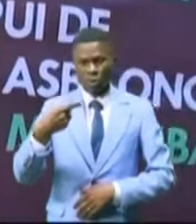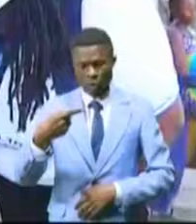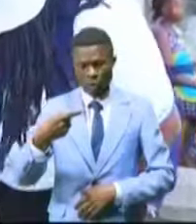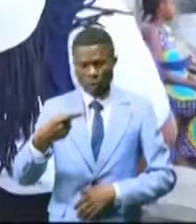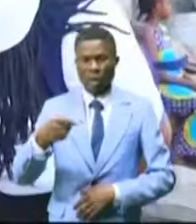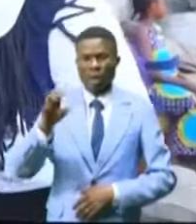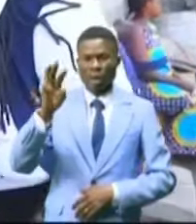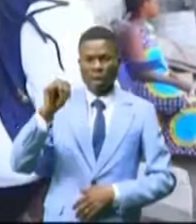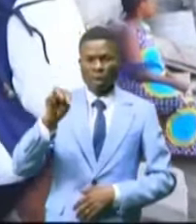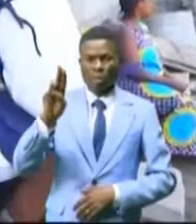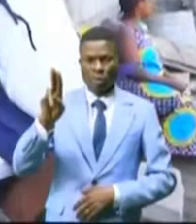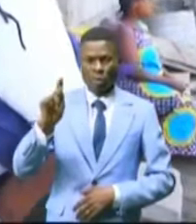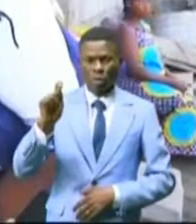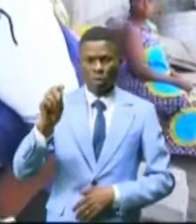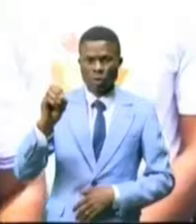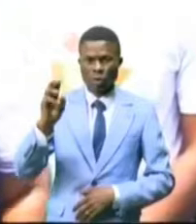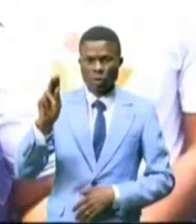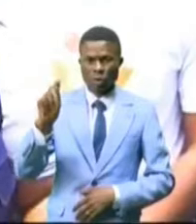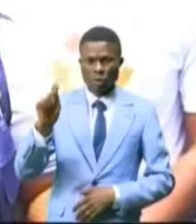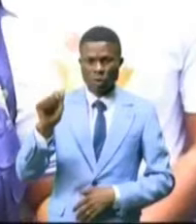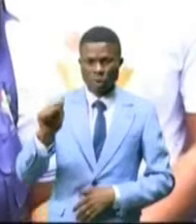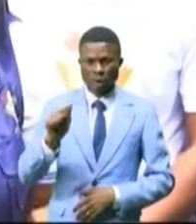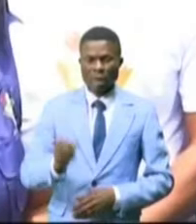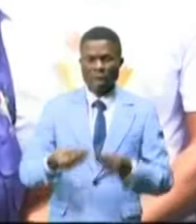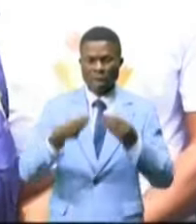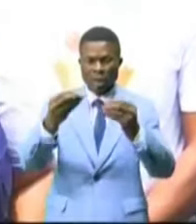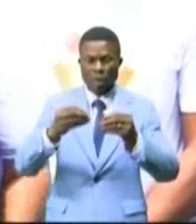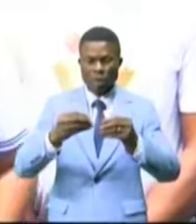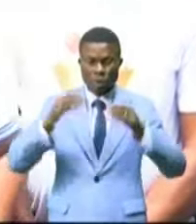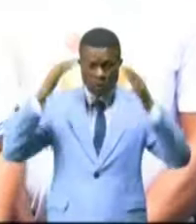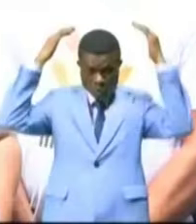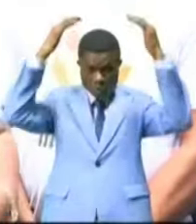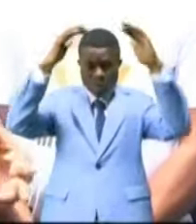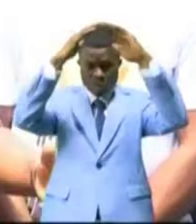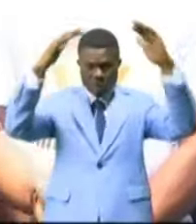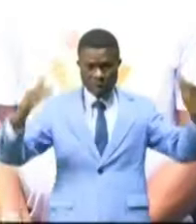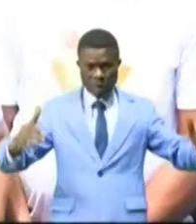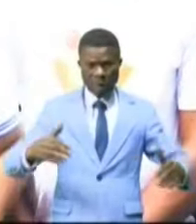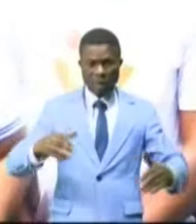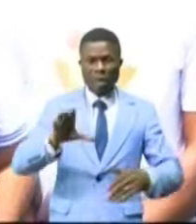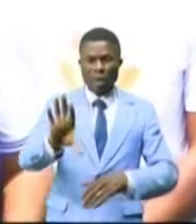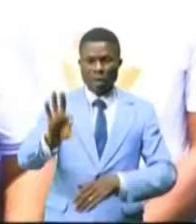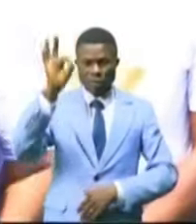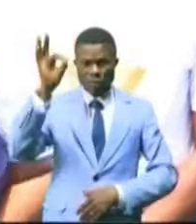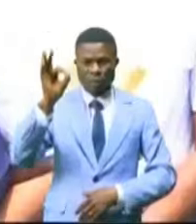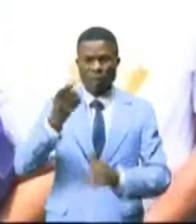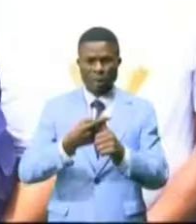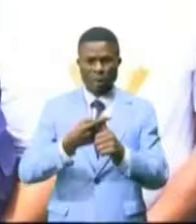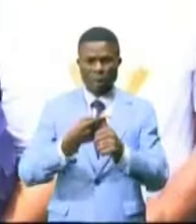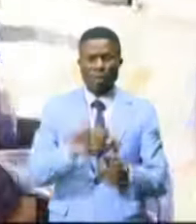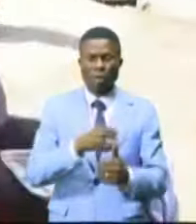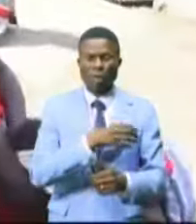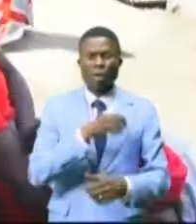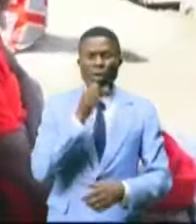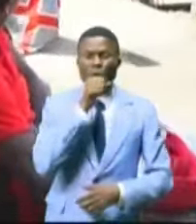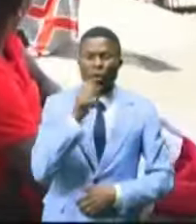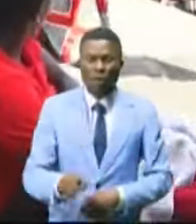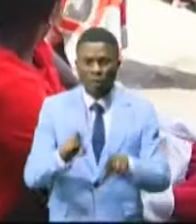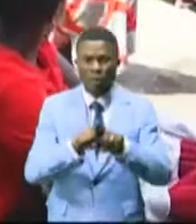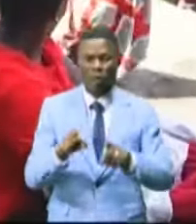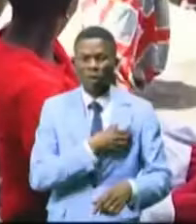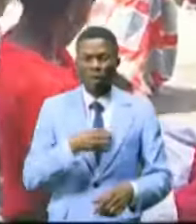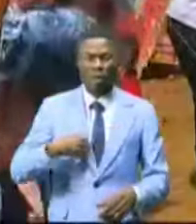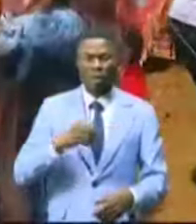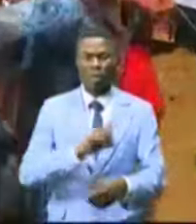sommes venus maintenant pour distribuer les bâches. Notre cible, c'était plus les vieillards et les femmes enceintes. Et nous disons